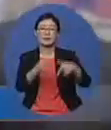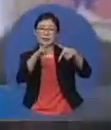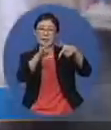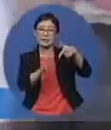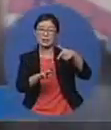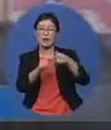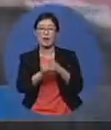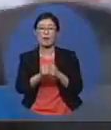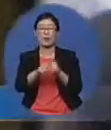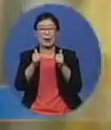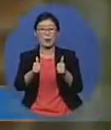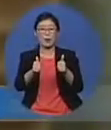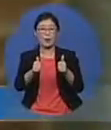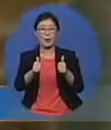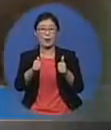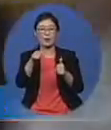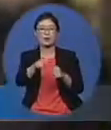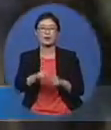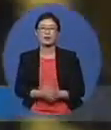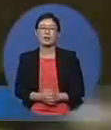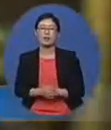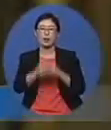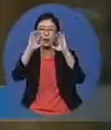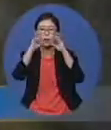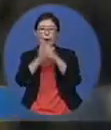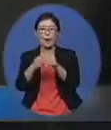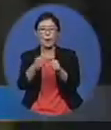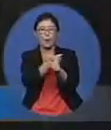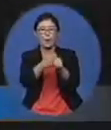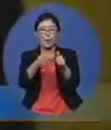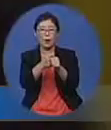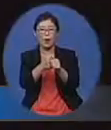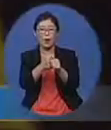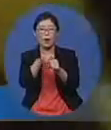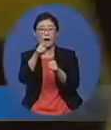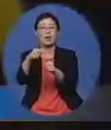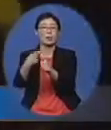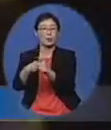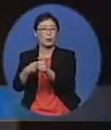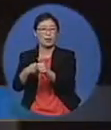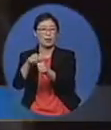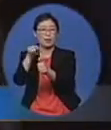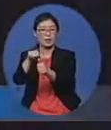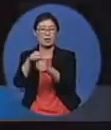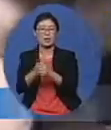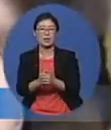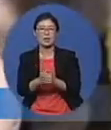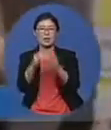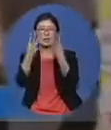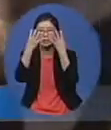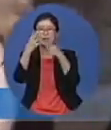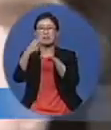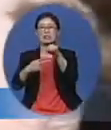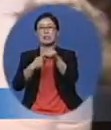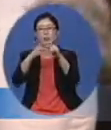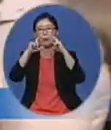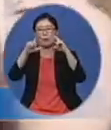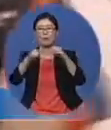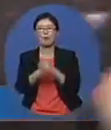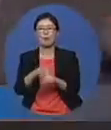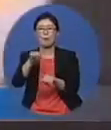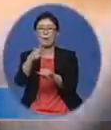인천지방법원 형사 구단독 재판부는 유아를 폭행한 혐의로 기소된 보육교사에 대해서 징역 2년을 선고하고